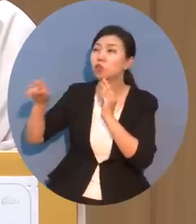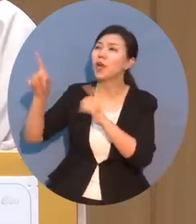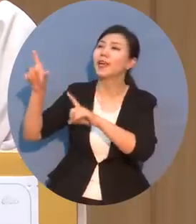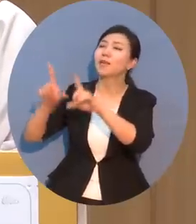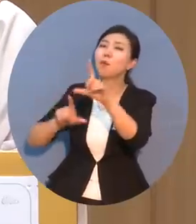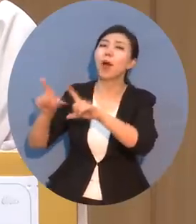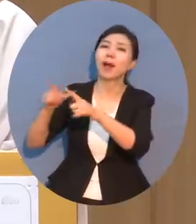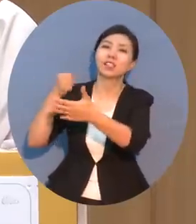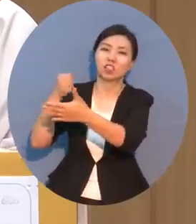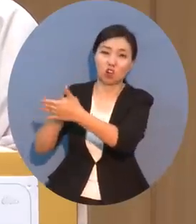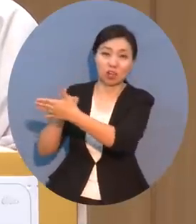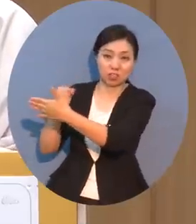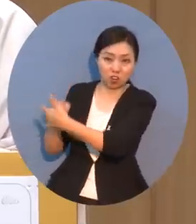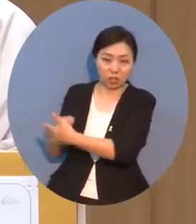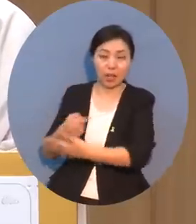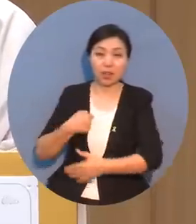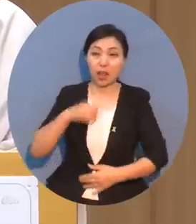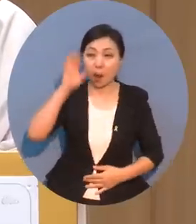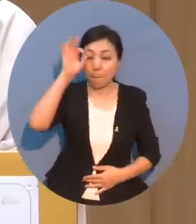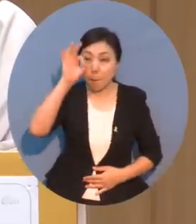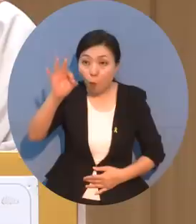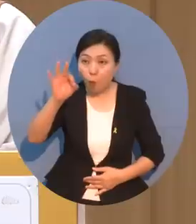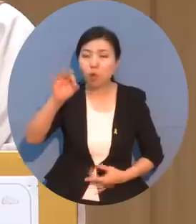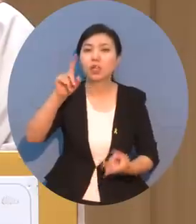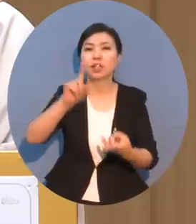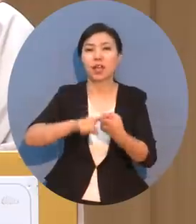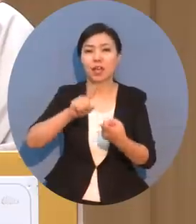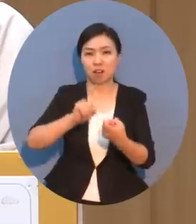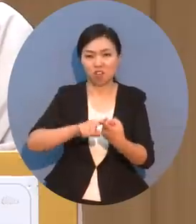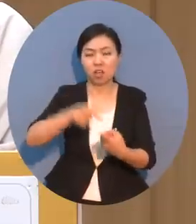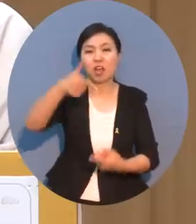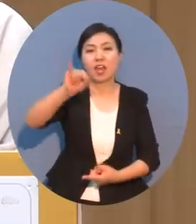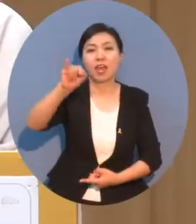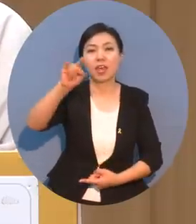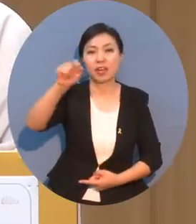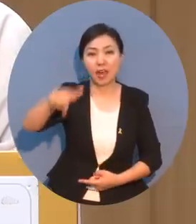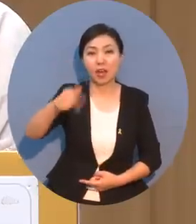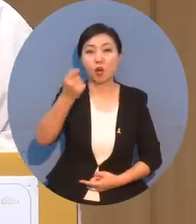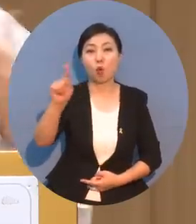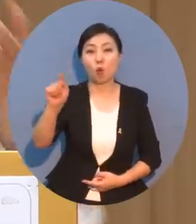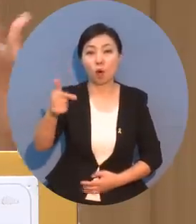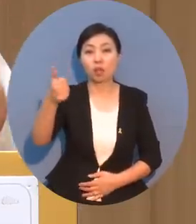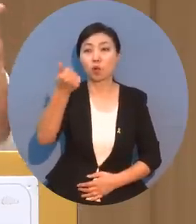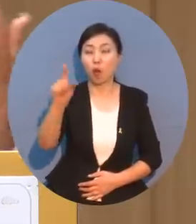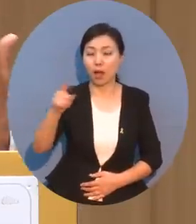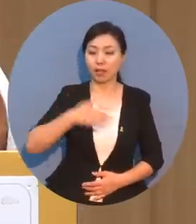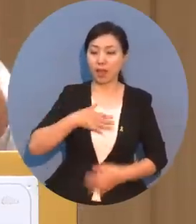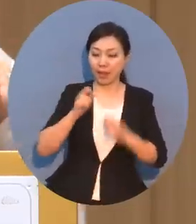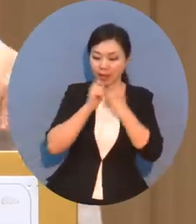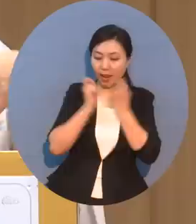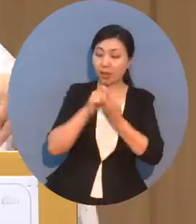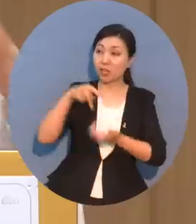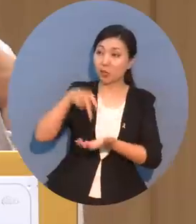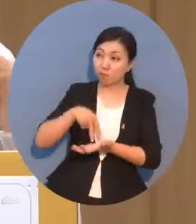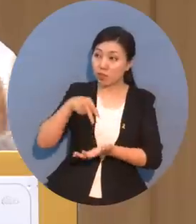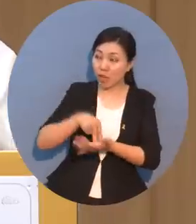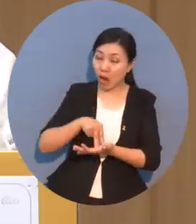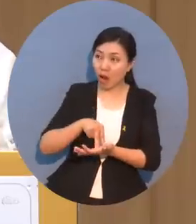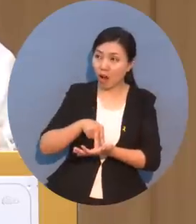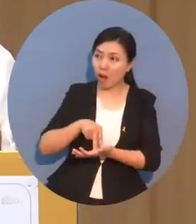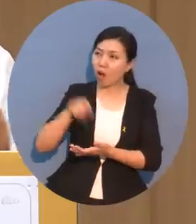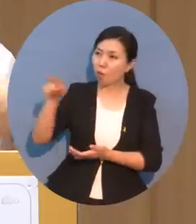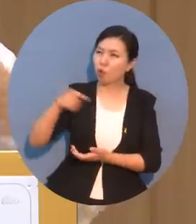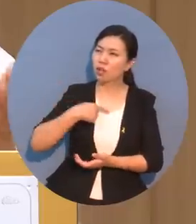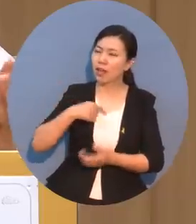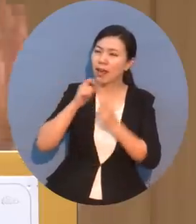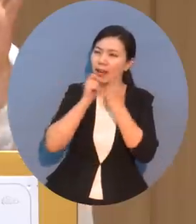상을 지었다는 거예요. 즉, 내 눈에 보인 거를 객관화 시켰다. 이 말이에요. 내가 보기에 그런 거를, 즉, 내가